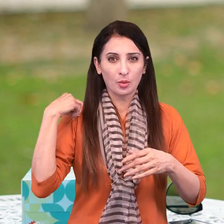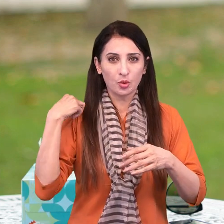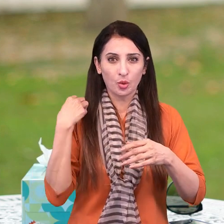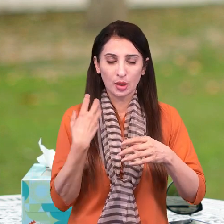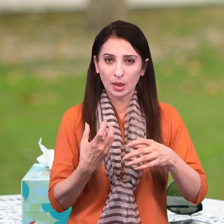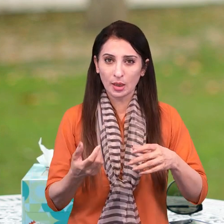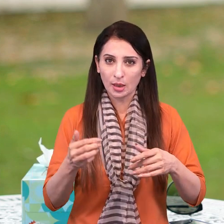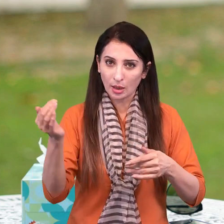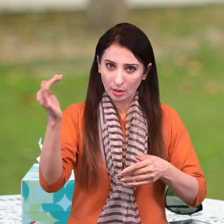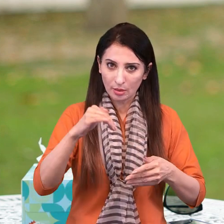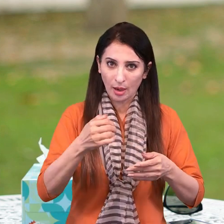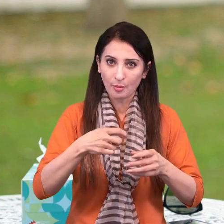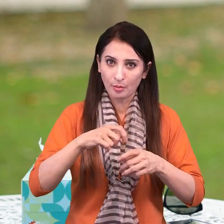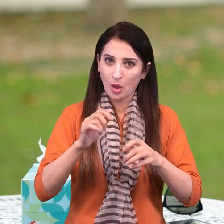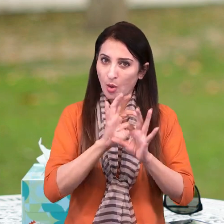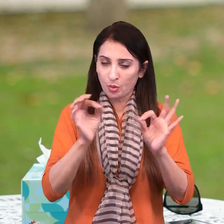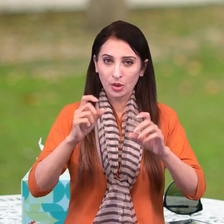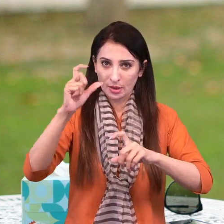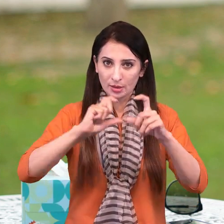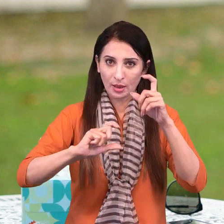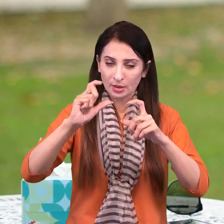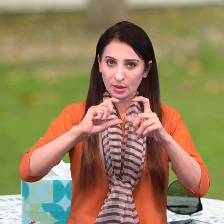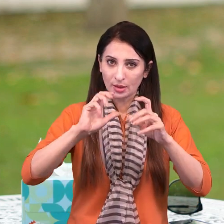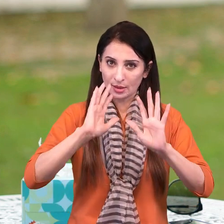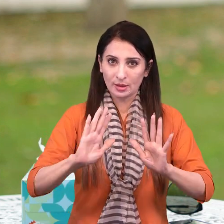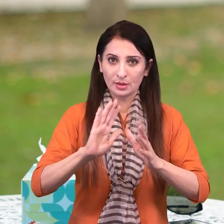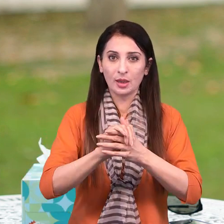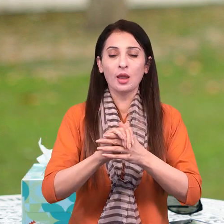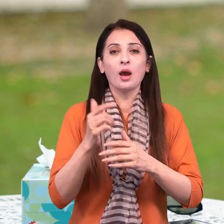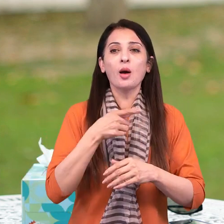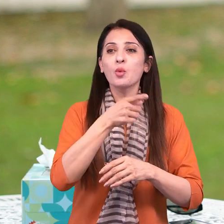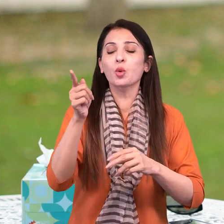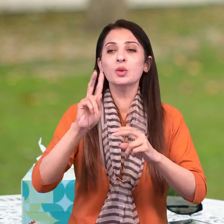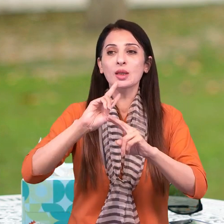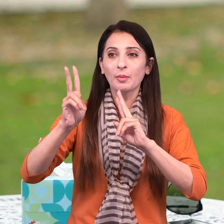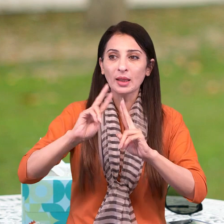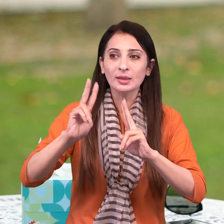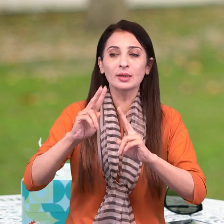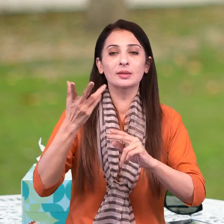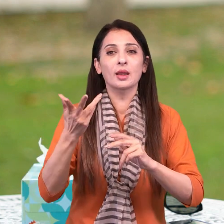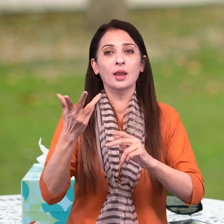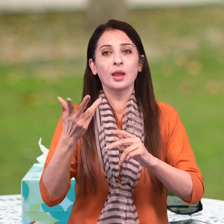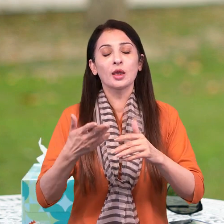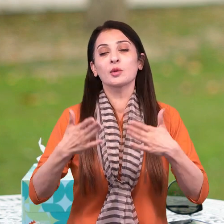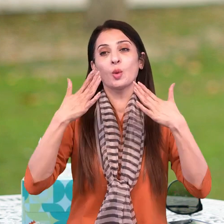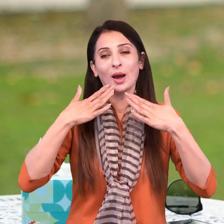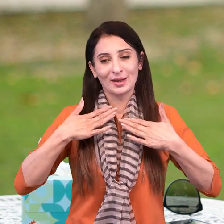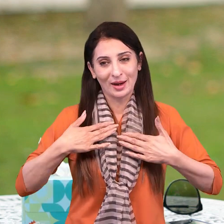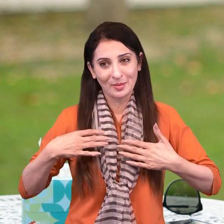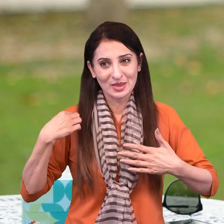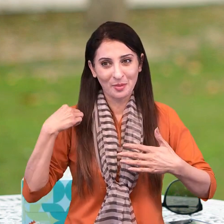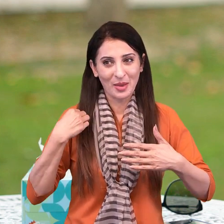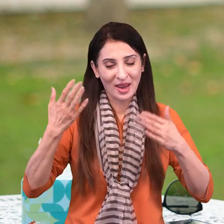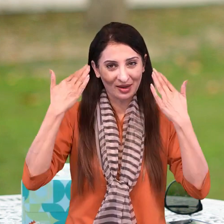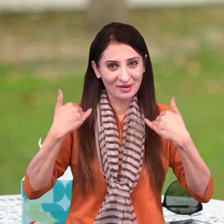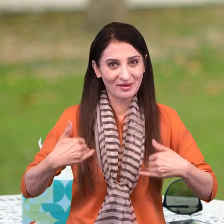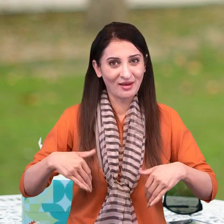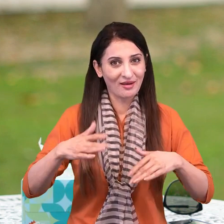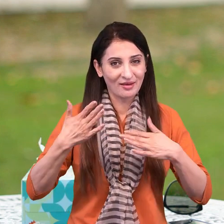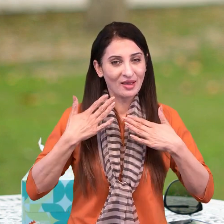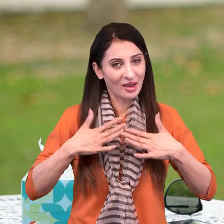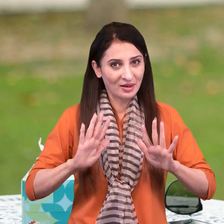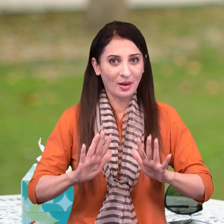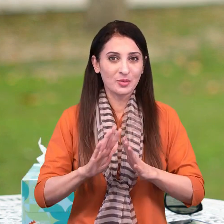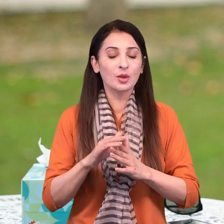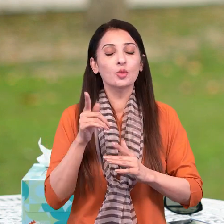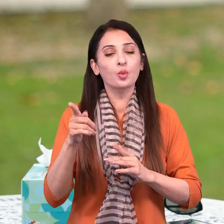उसको फिर we love talking to our clients. We talk to them because their comfort, उनका content होना is